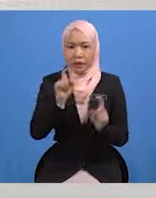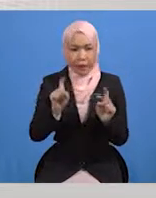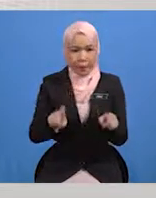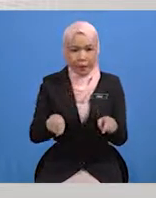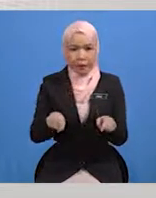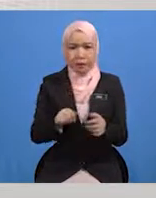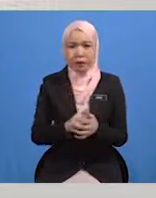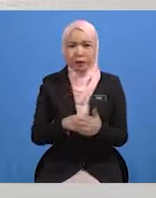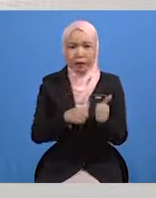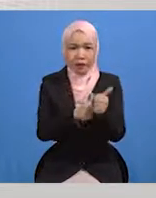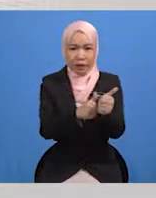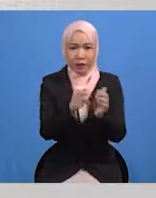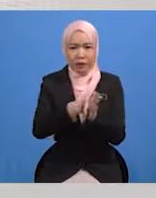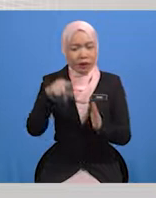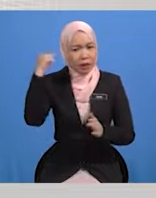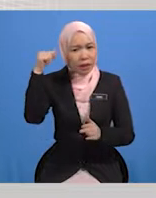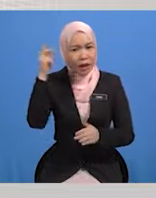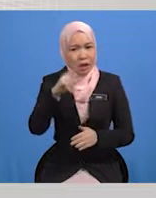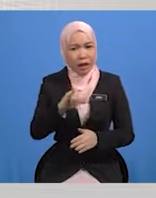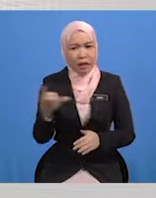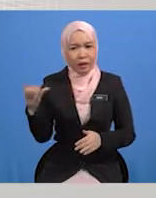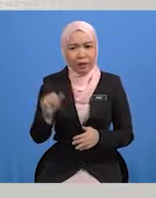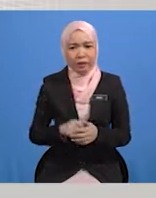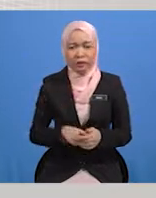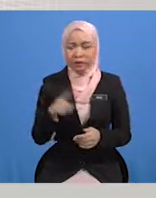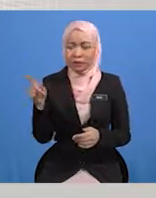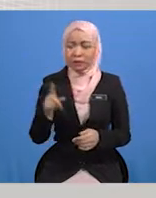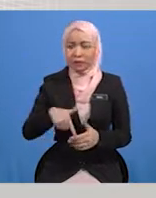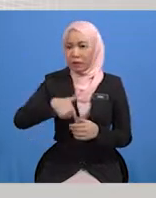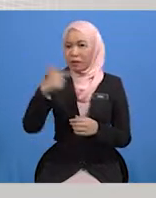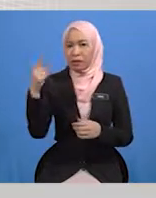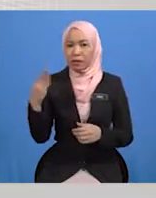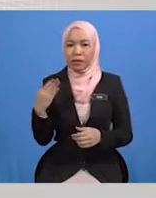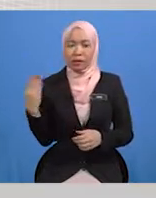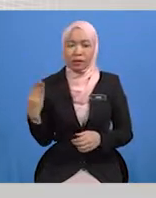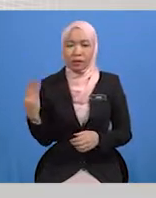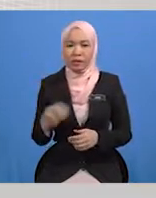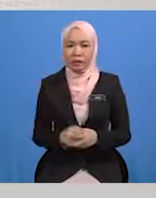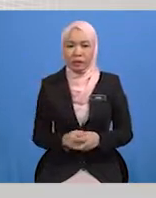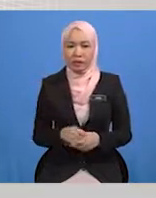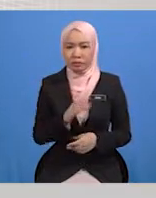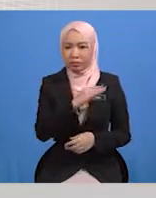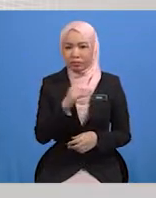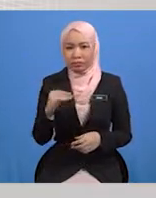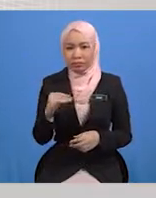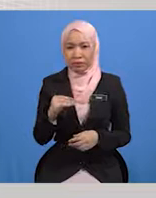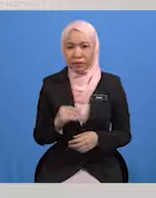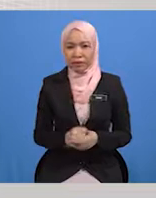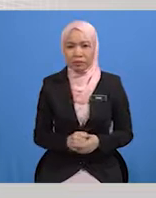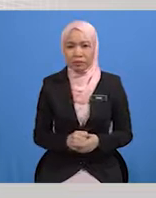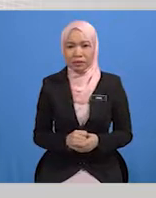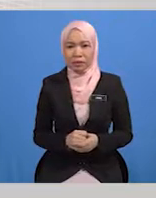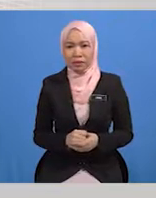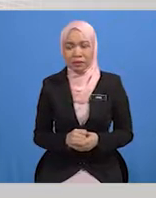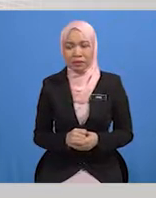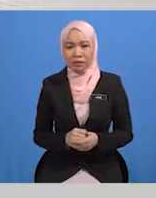melayani kegilaannya. Dia luar biasa, malah istimewa.